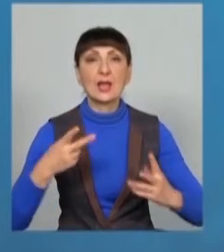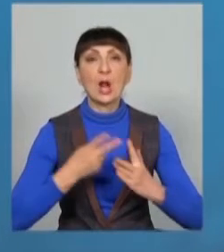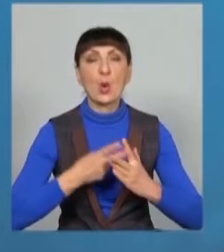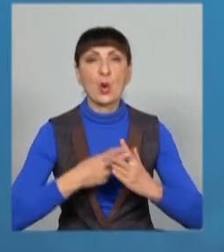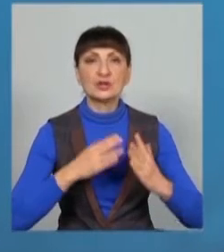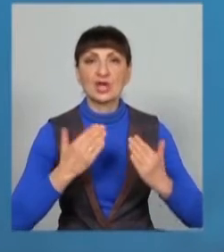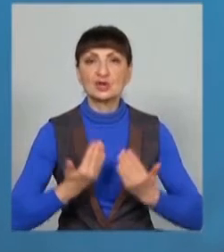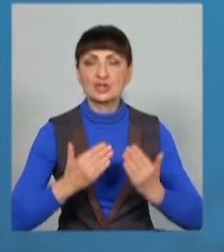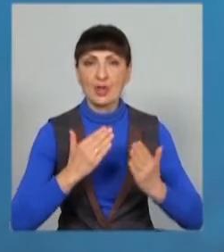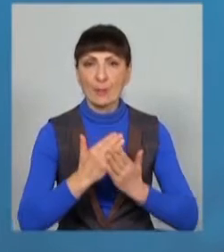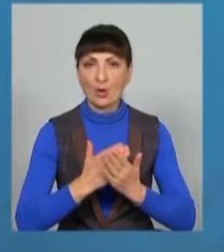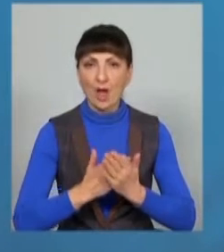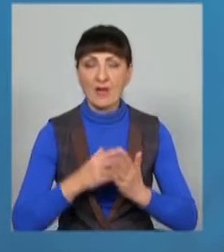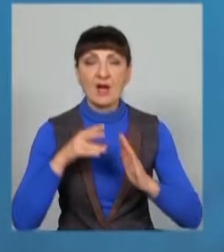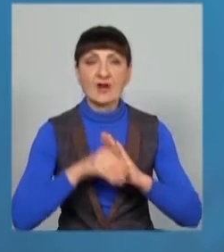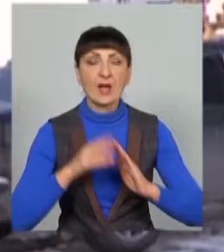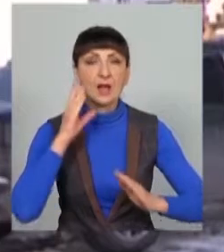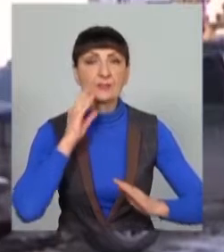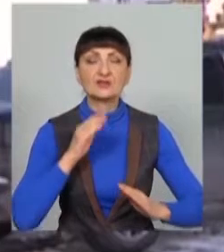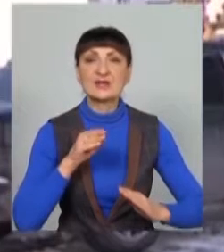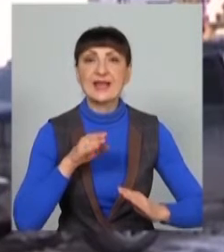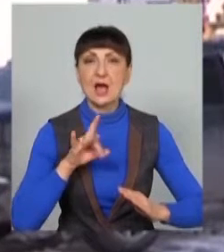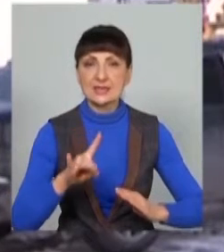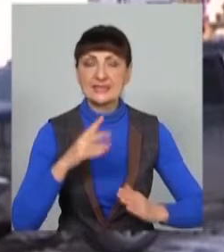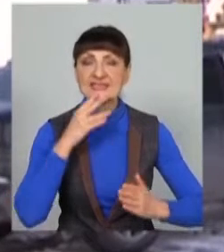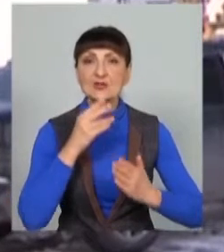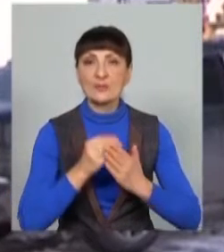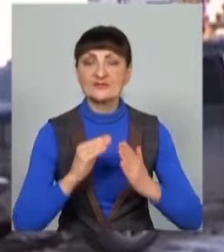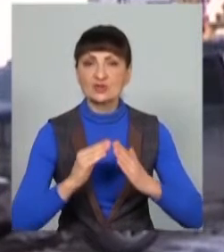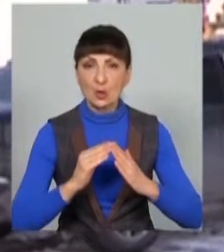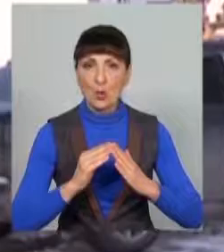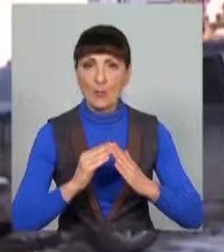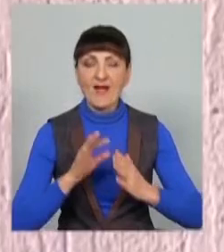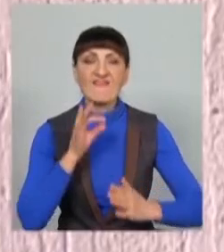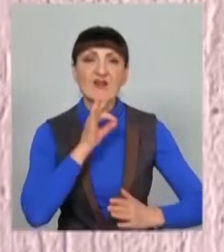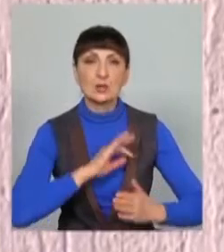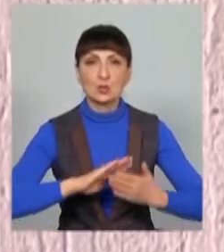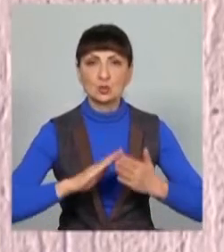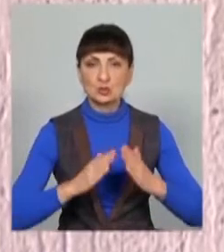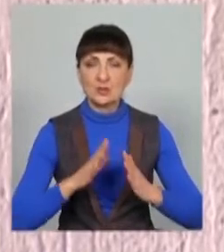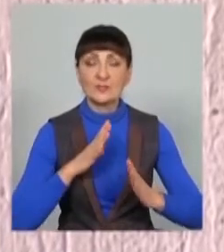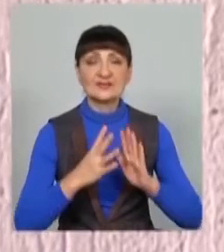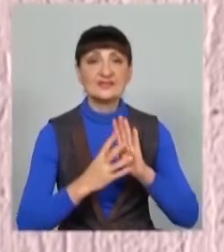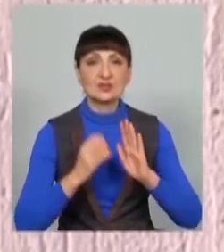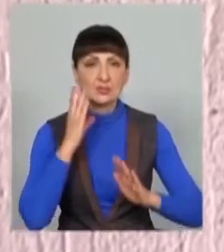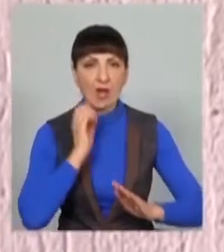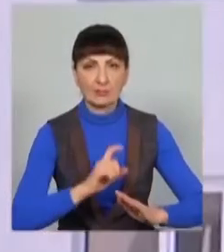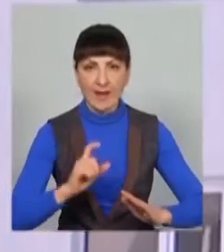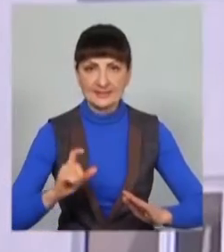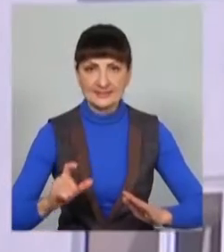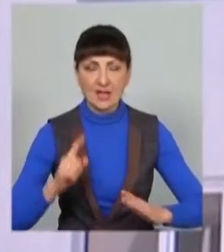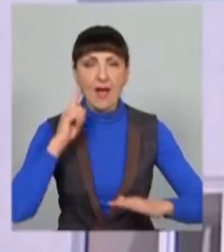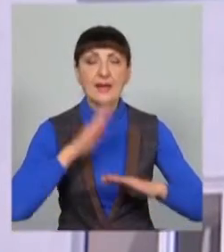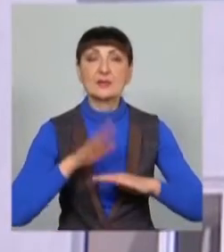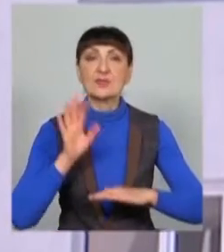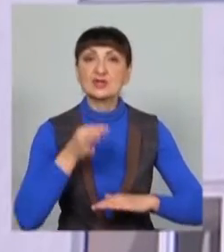жилищных программах только в рамках am a тaкжe а старые своим собственным жильем на выгодных условиях обзавелись 900 алматинцев akane